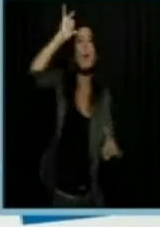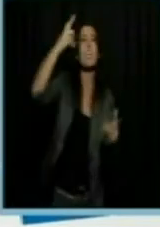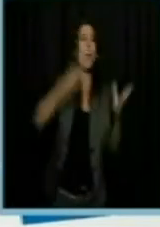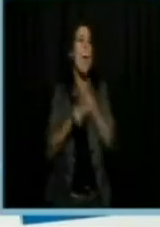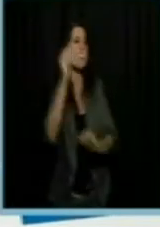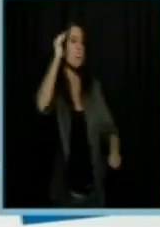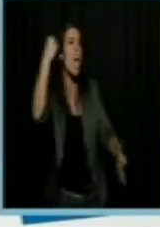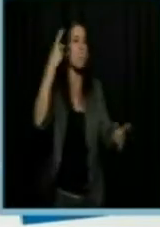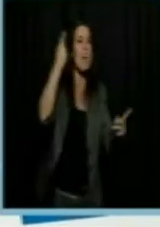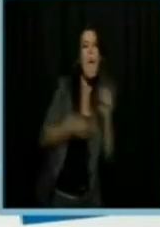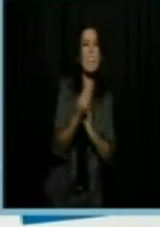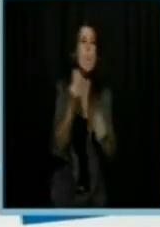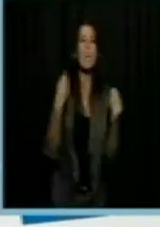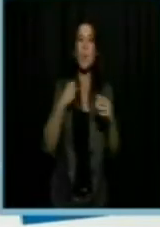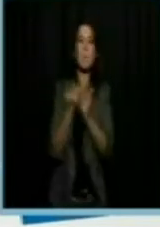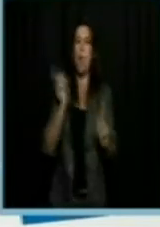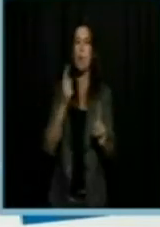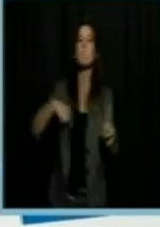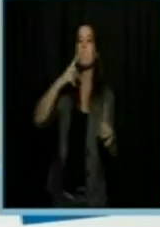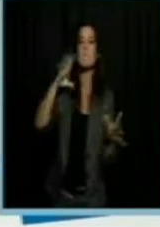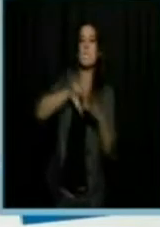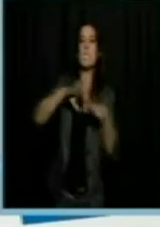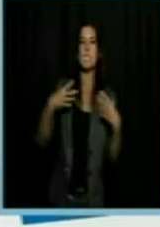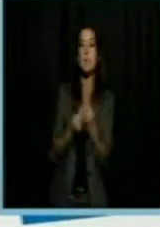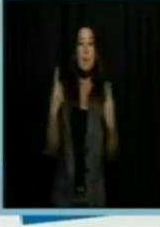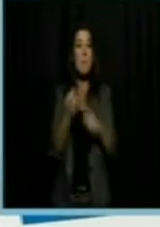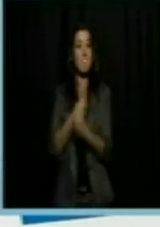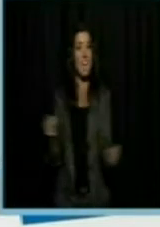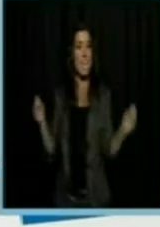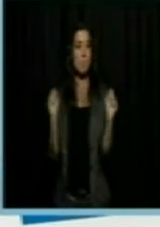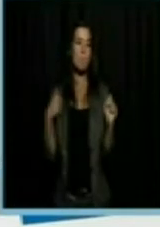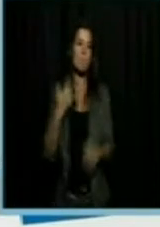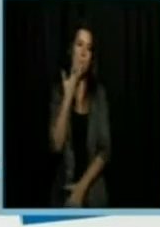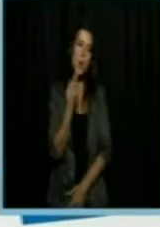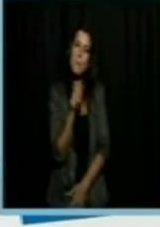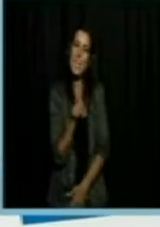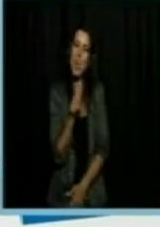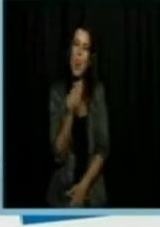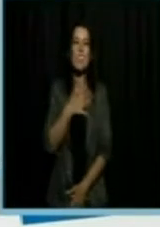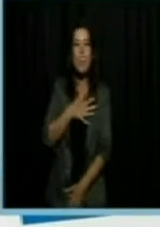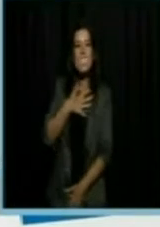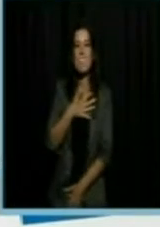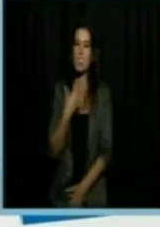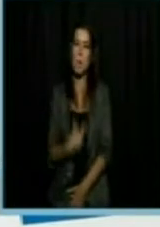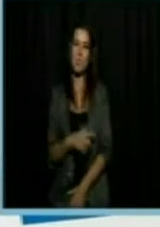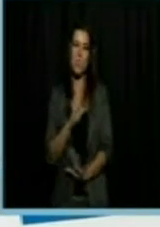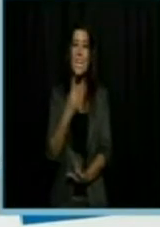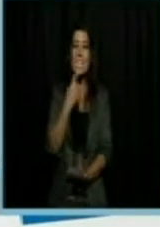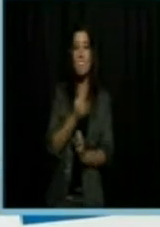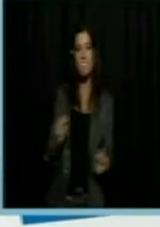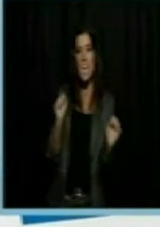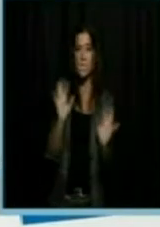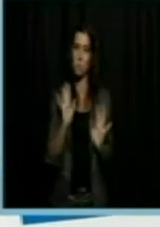Genova. Questo è Facebook. Concedetemi una piccola soddisfazione personale, perché chi è alla guida di questo movimento,